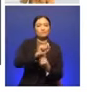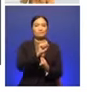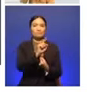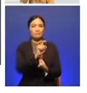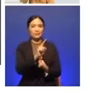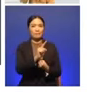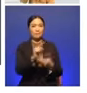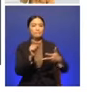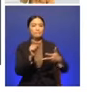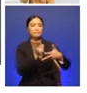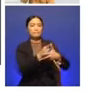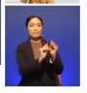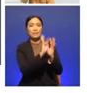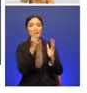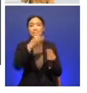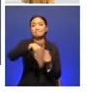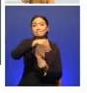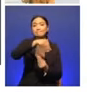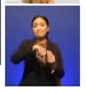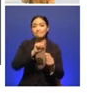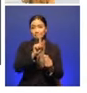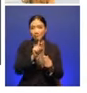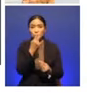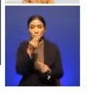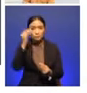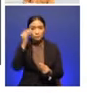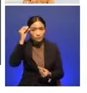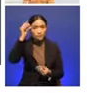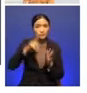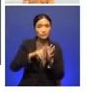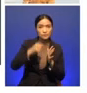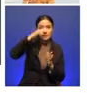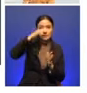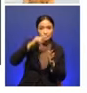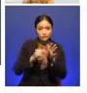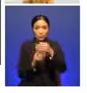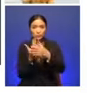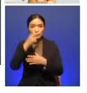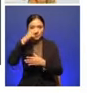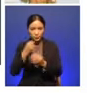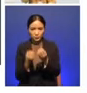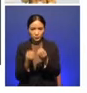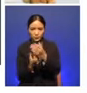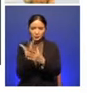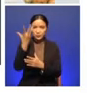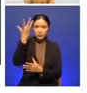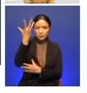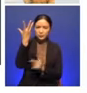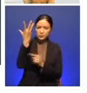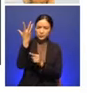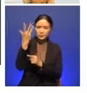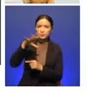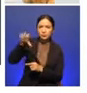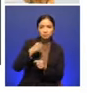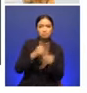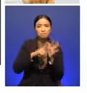าเป็นเรื่องของป่าที่เรียกว่าถ้าเราดูจากภูมิปัญญาหยูกยาของชุมชนเนี่ยต้นไม้ใหญ่ต้นไม้ตามตำรับยาในชุมช